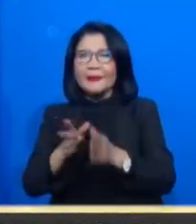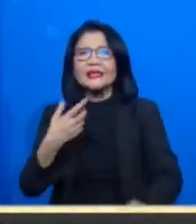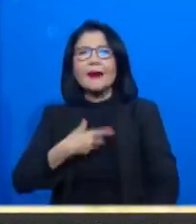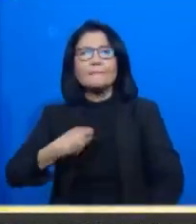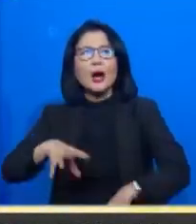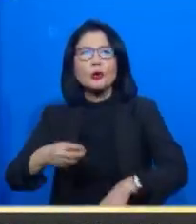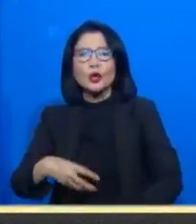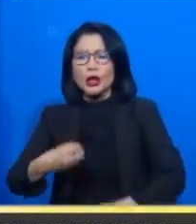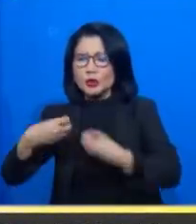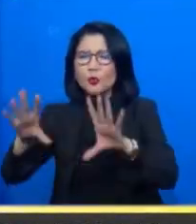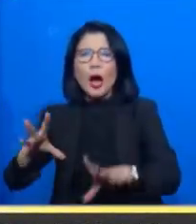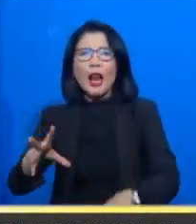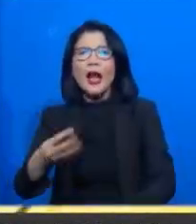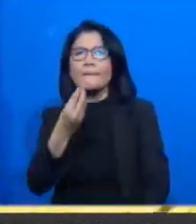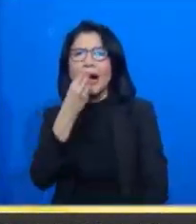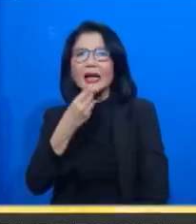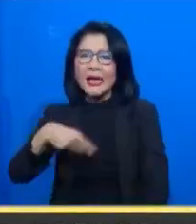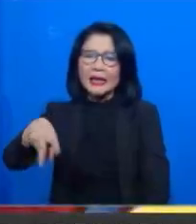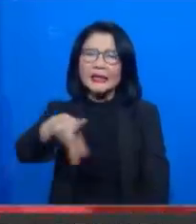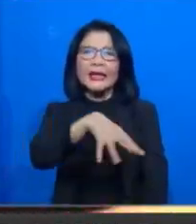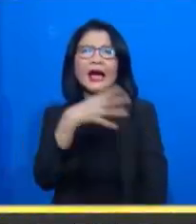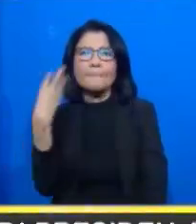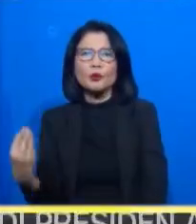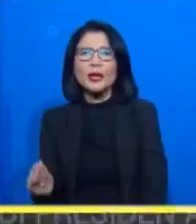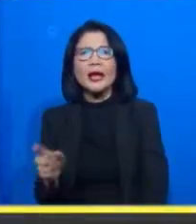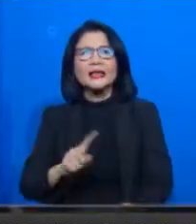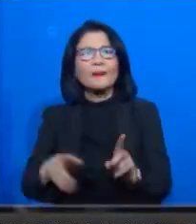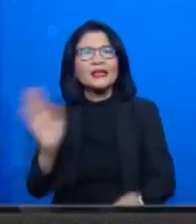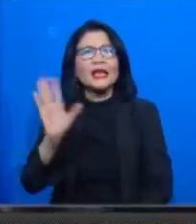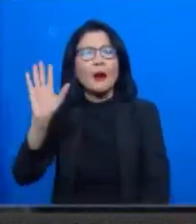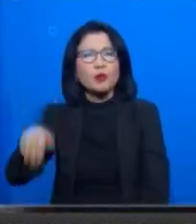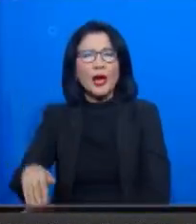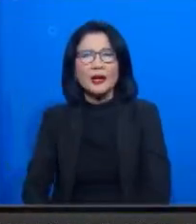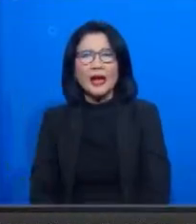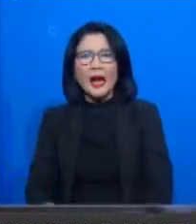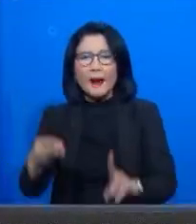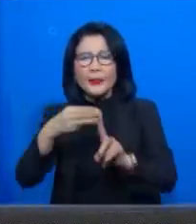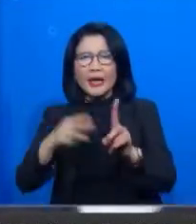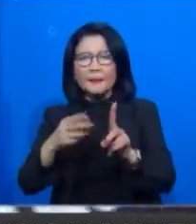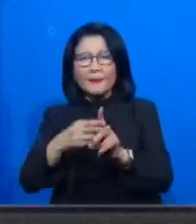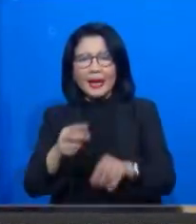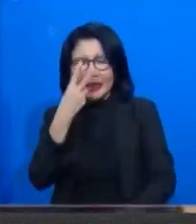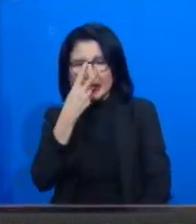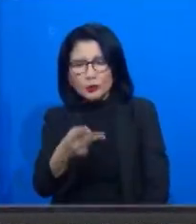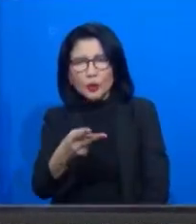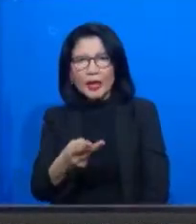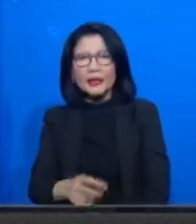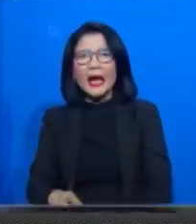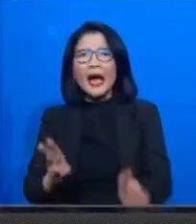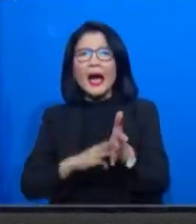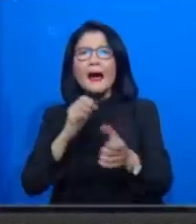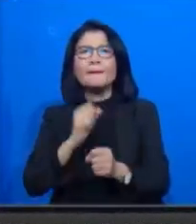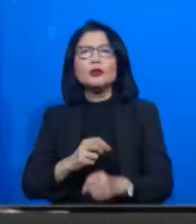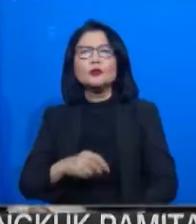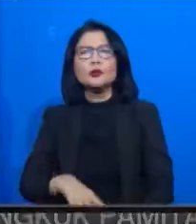kampung, tapi tak kunjung pulang ke rumah. Dibantu BNPB, korban akhirnya ditemukan Minggu petang 8